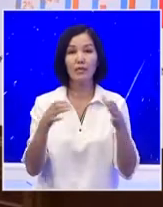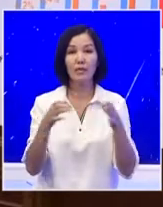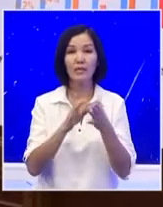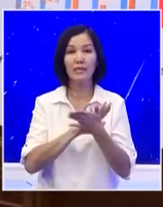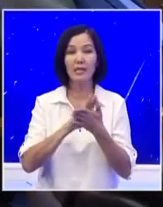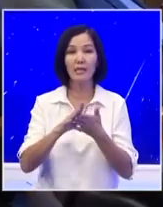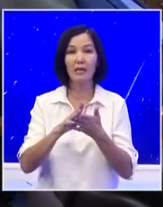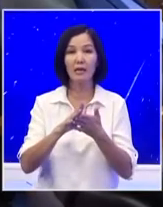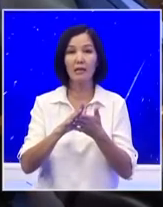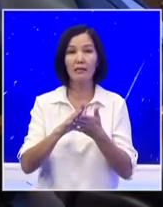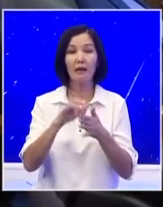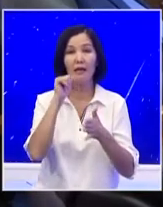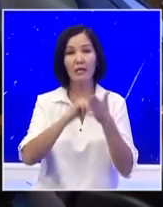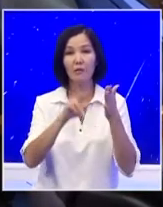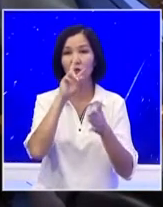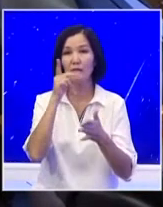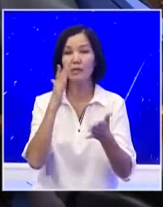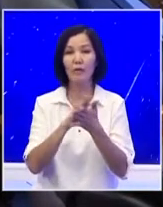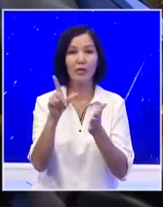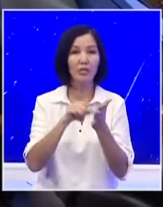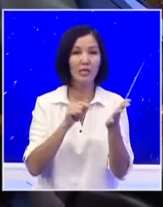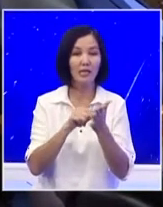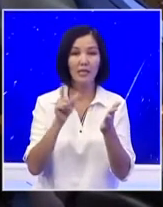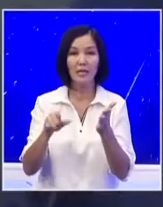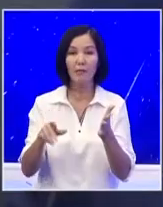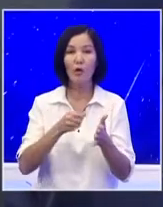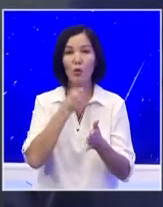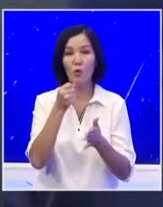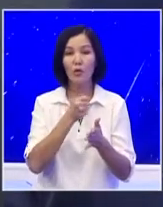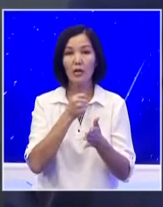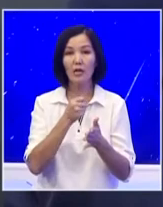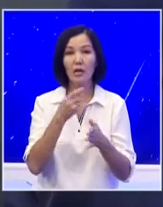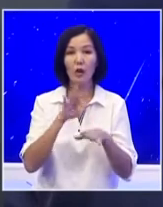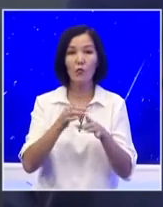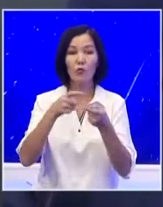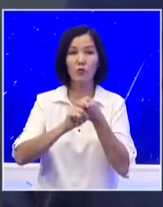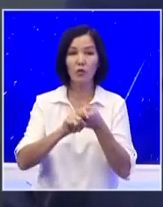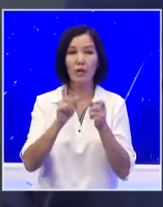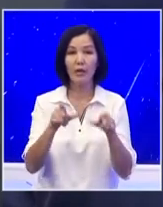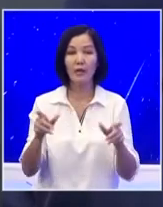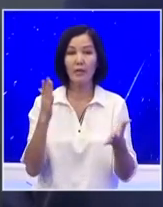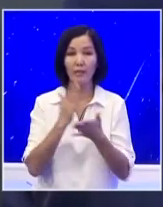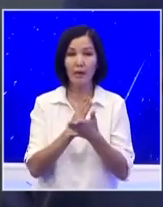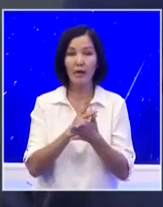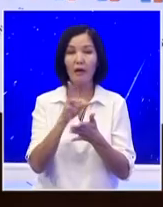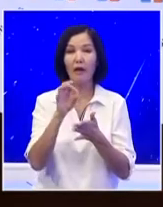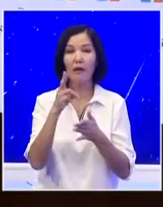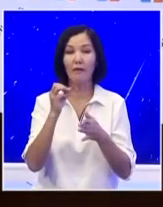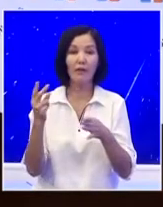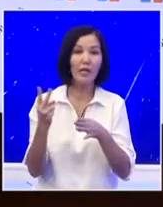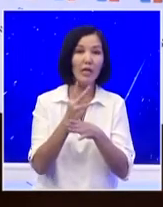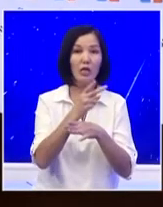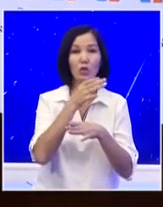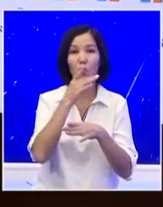талап ескерілмеген. Нәтижесінде зейнеткерлер мен үлкен кісілерде індет жұқтырғандары анықталды. Жиында әкім коронавирустың екінші